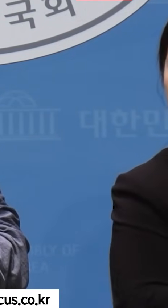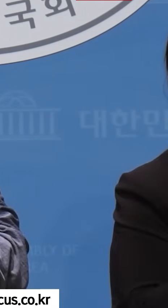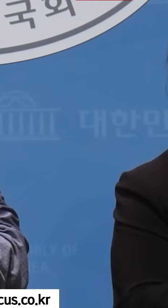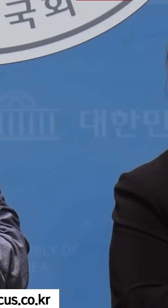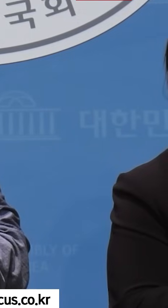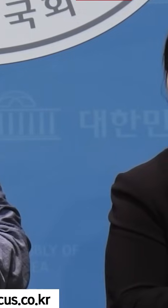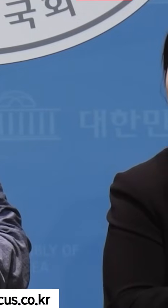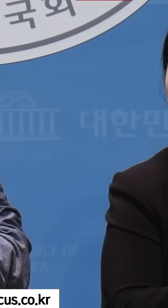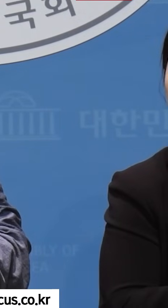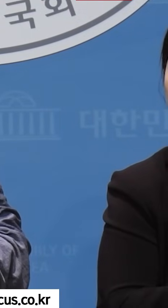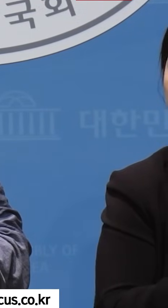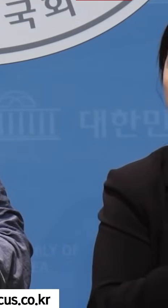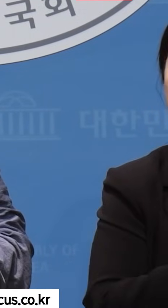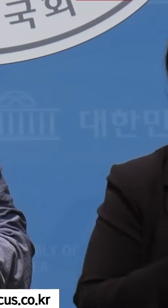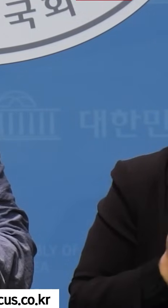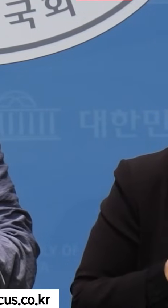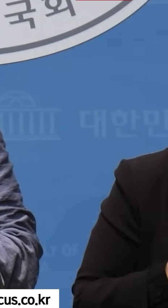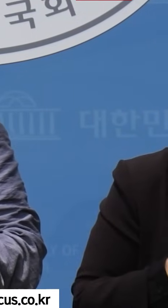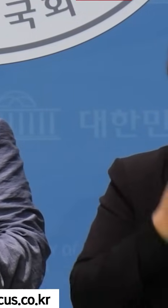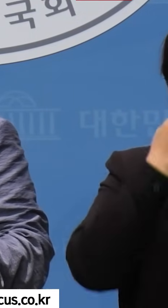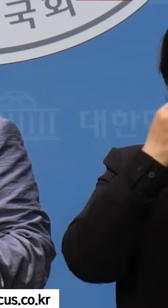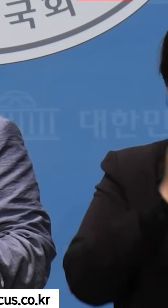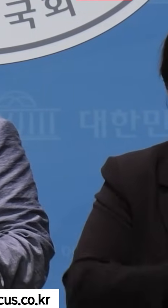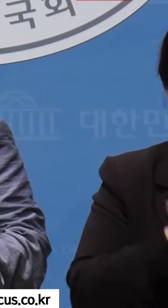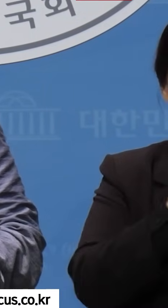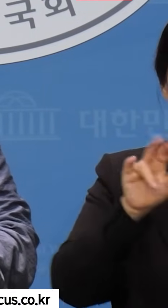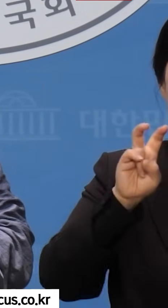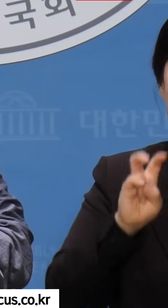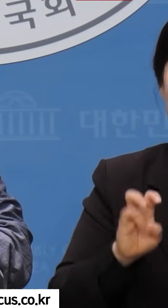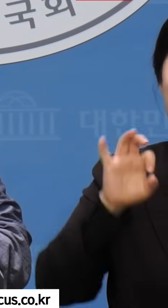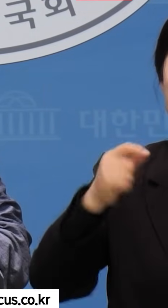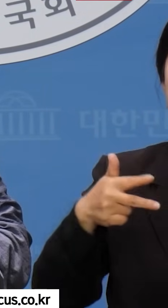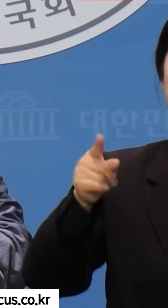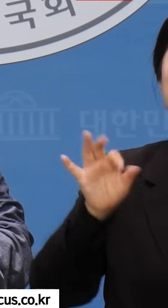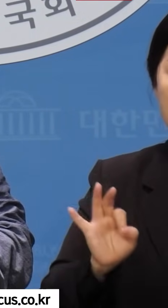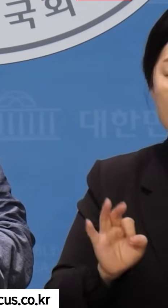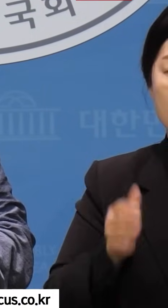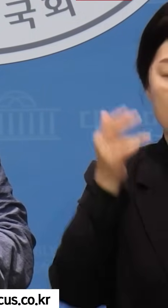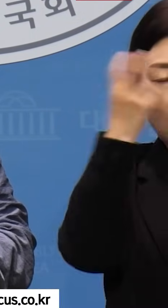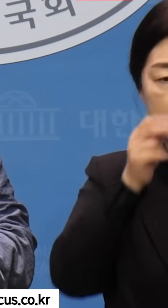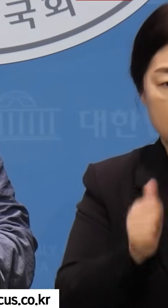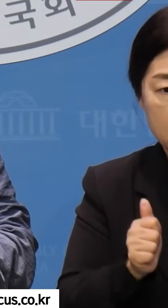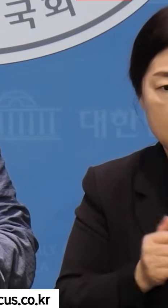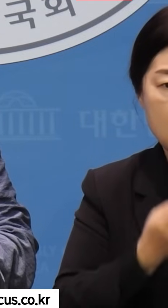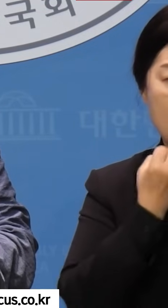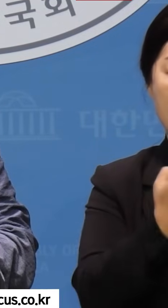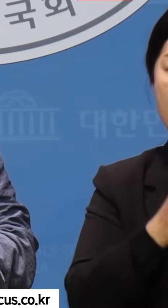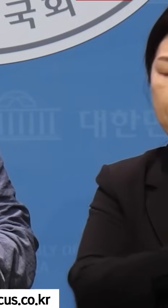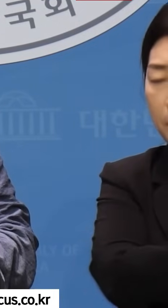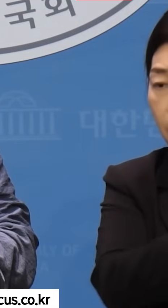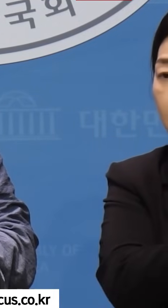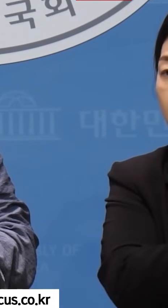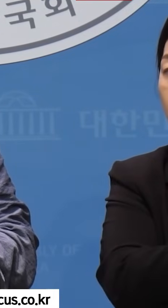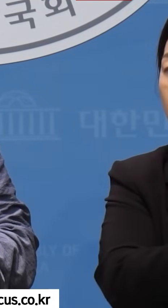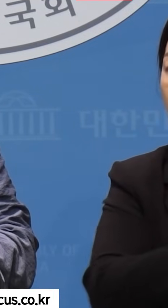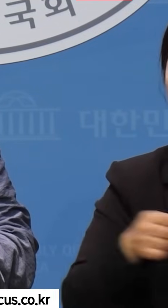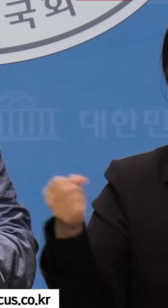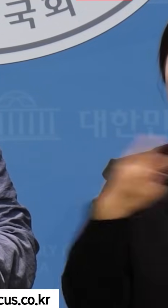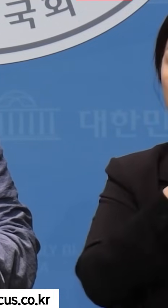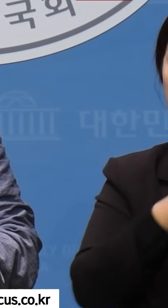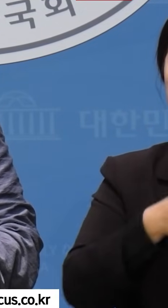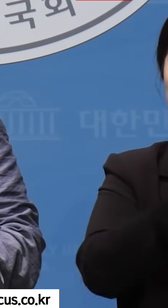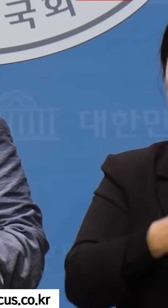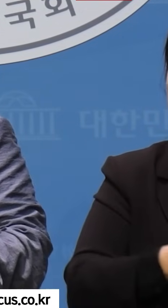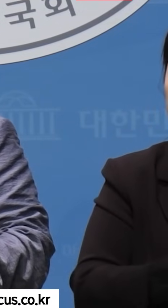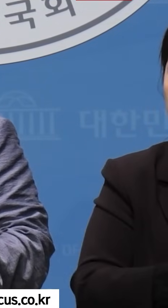임은정 검사의 내부검사로 드러난 사건입니다. 윤석열 정치검사를 주신 대통령의 처남, 공공지구 비리